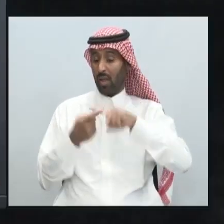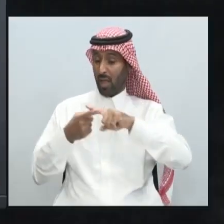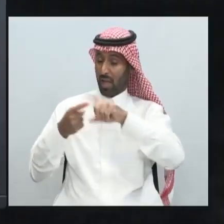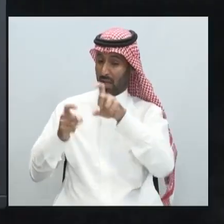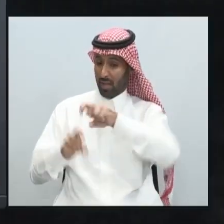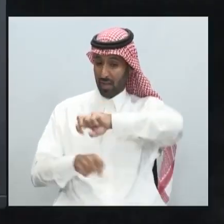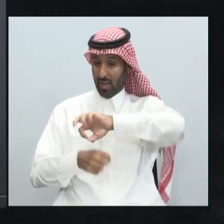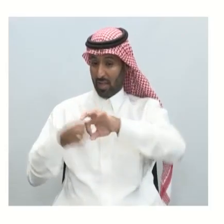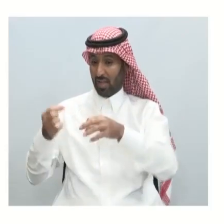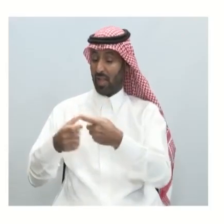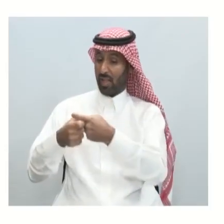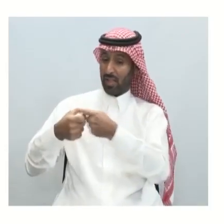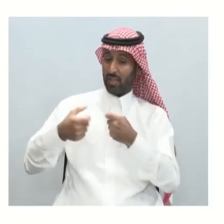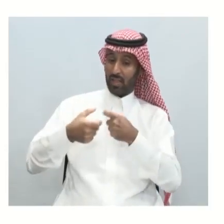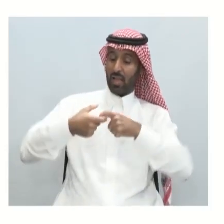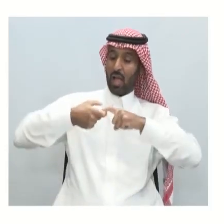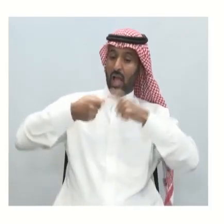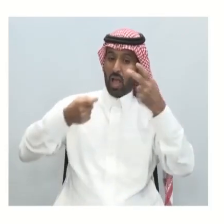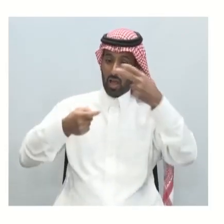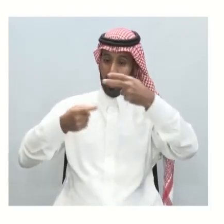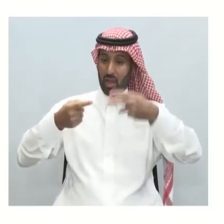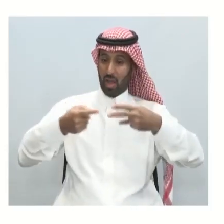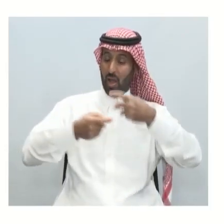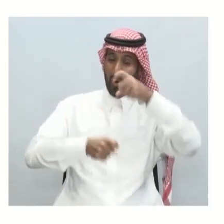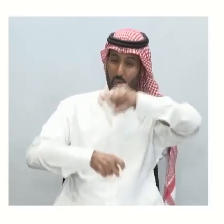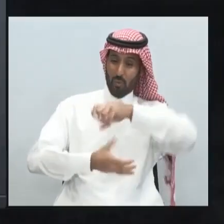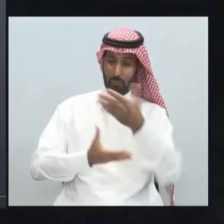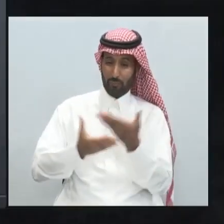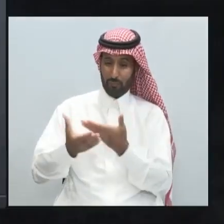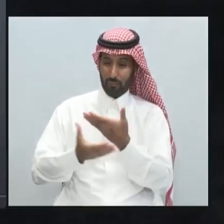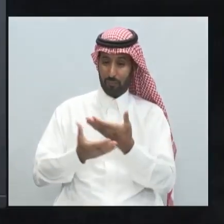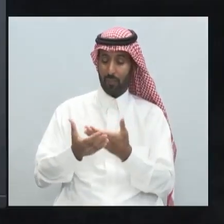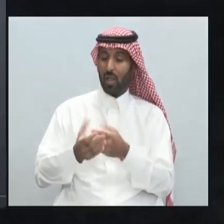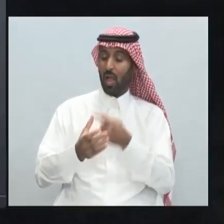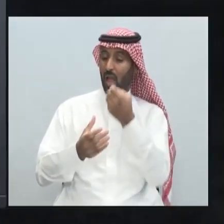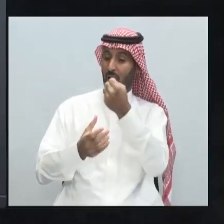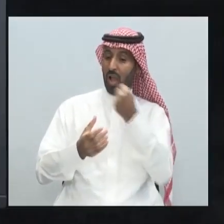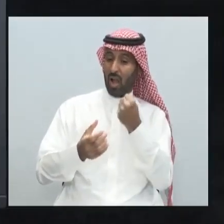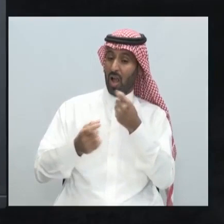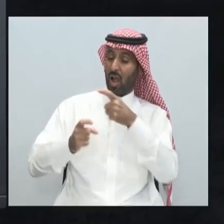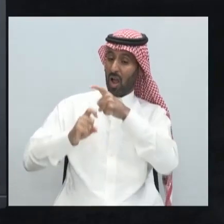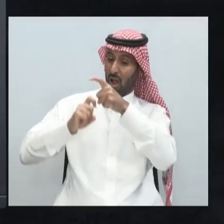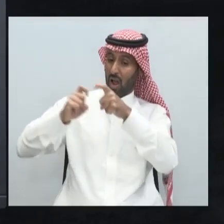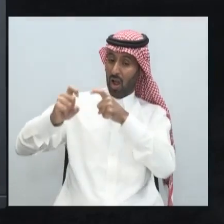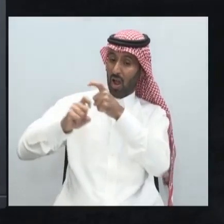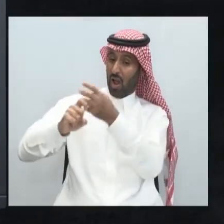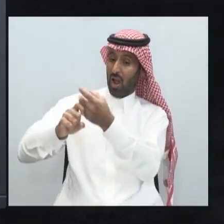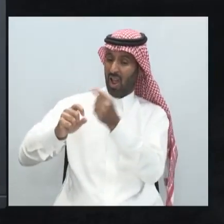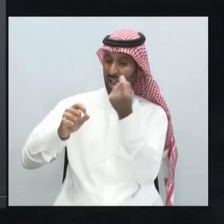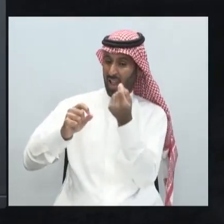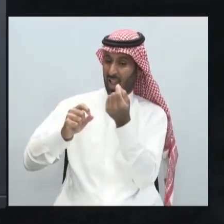الكيميائيه التي تتكون في اثناء التفاعل الكيميائي على قدره جذب هذه